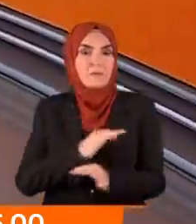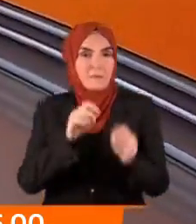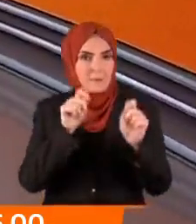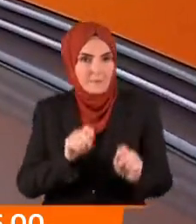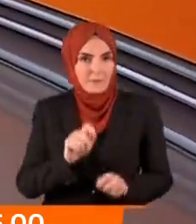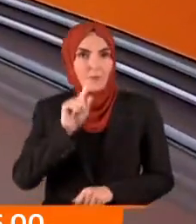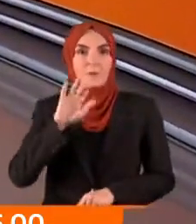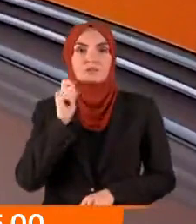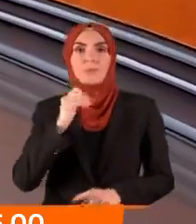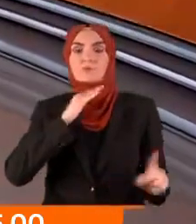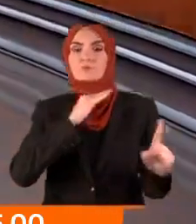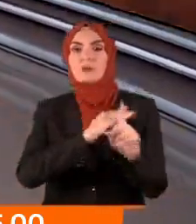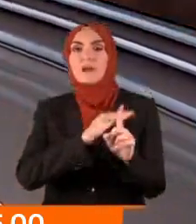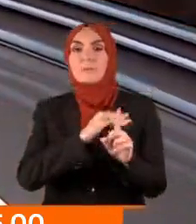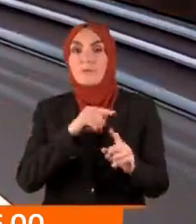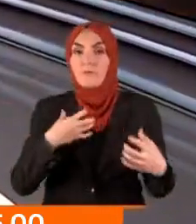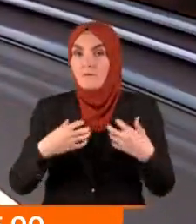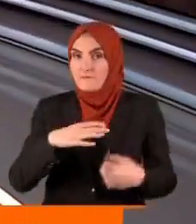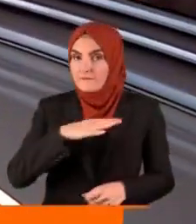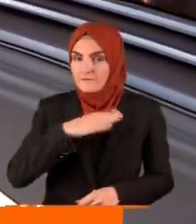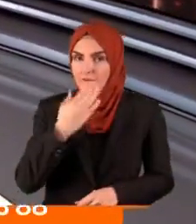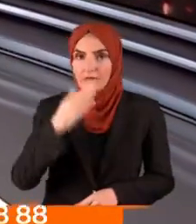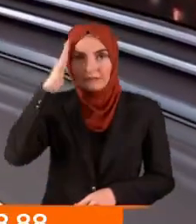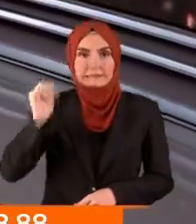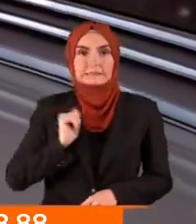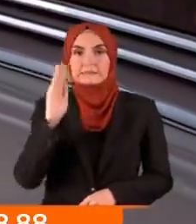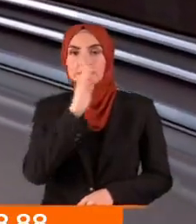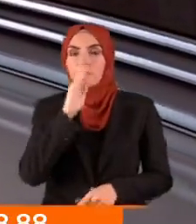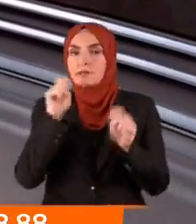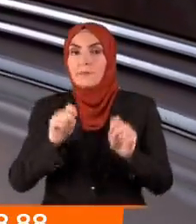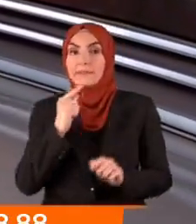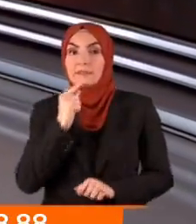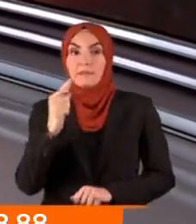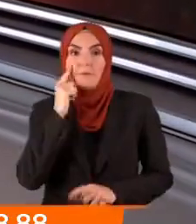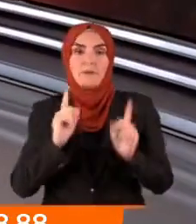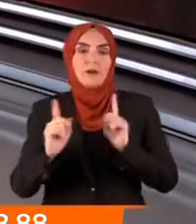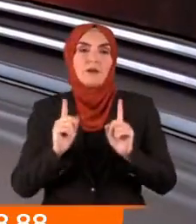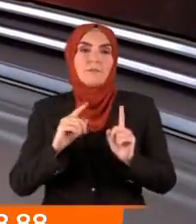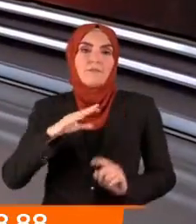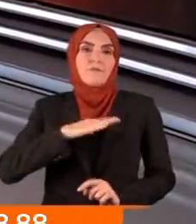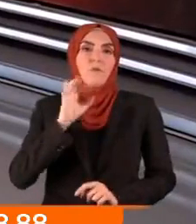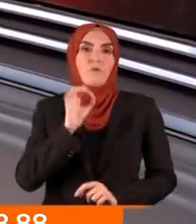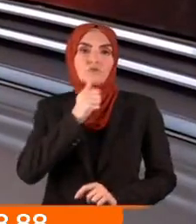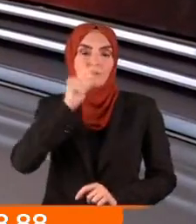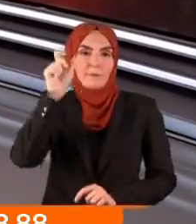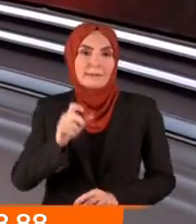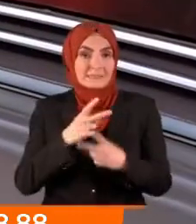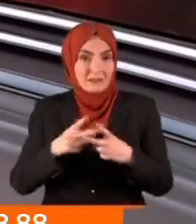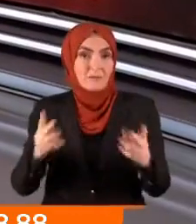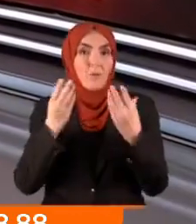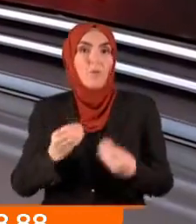organizatörlüğünü, 15 Temmuz darbe girişiminde rol aldığı askeri casusluk yaptığı iddiasıyla yargılanan Osman Kavala'nın serbest kalması